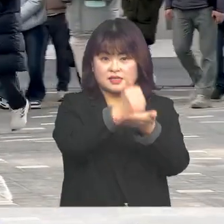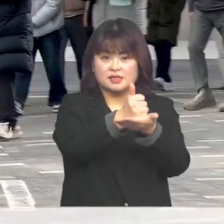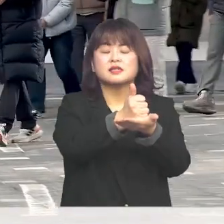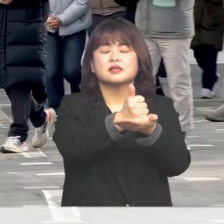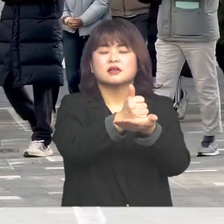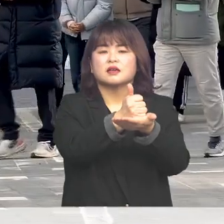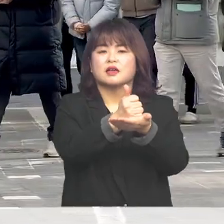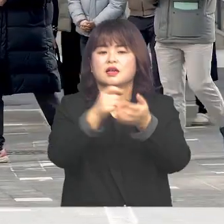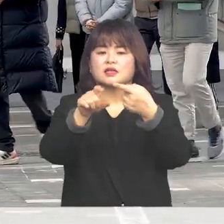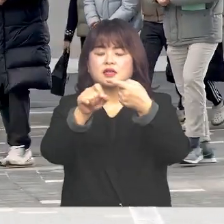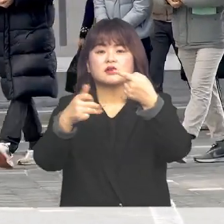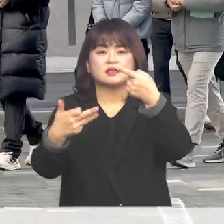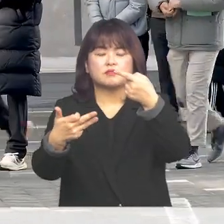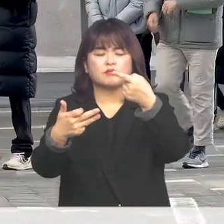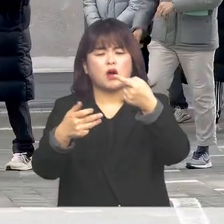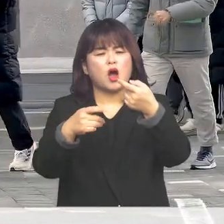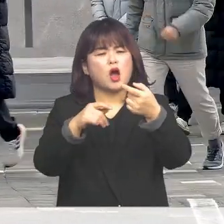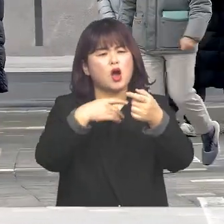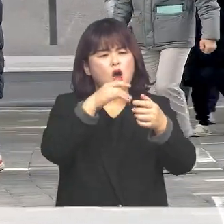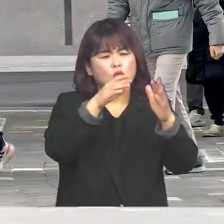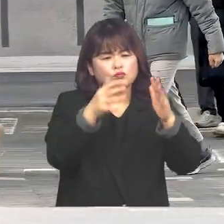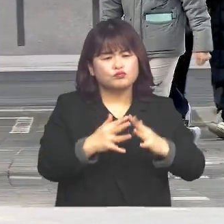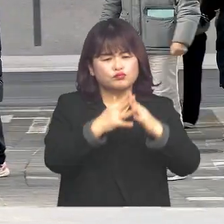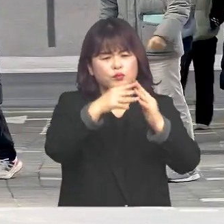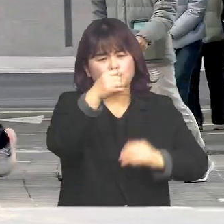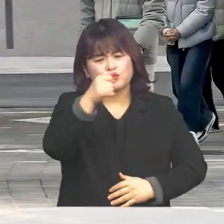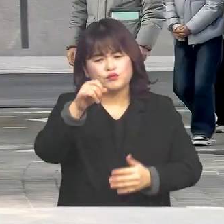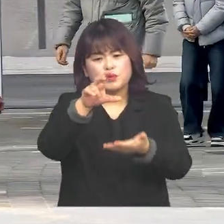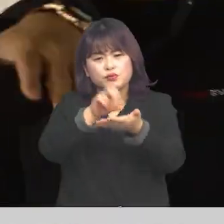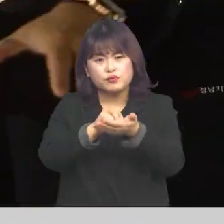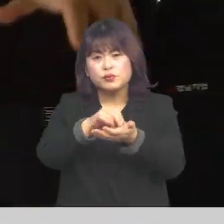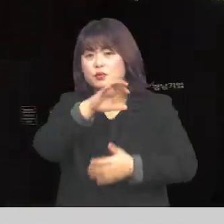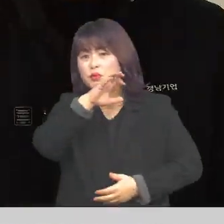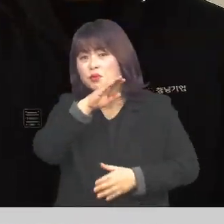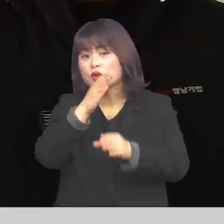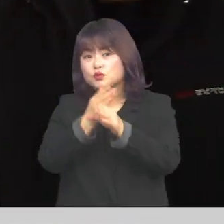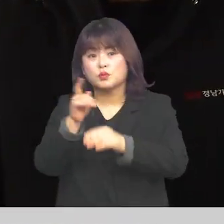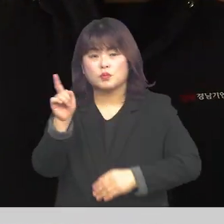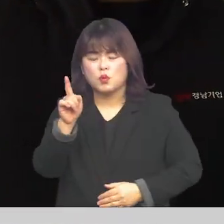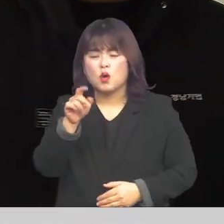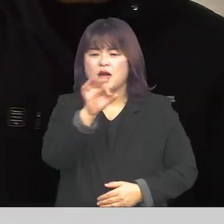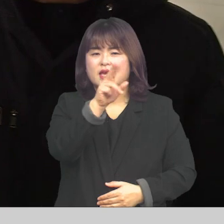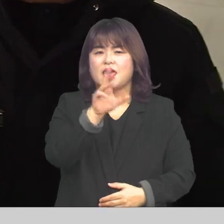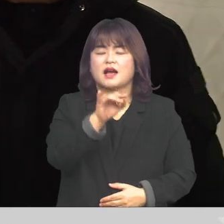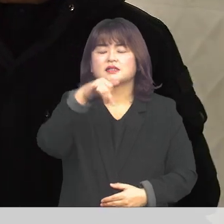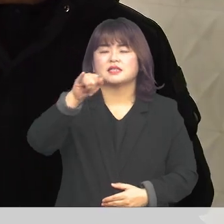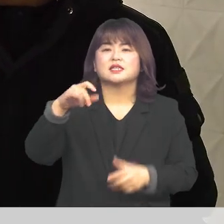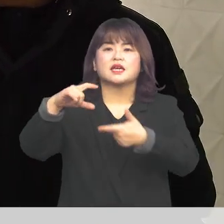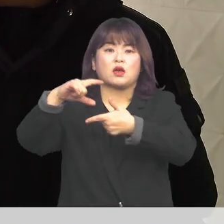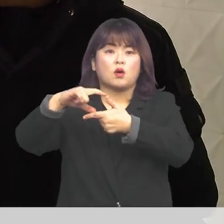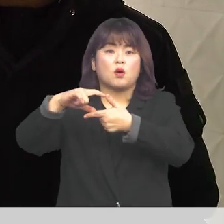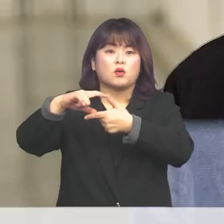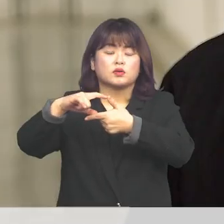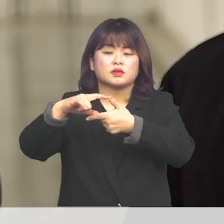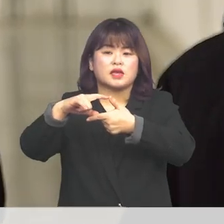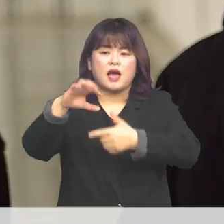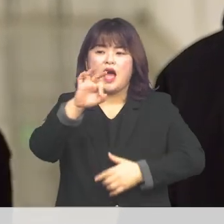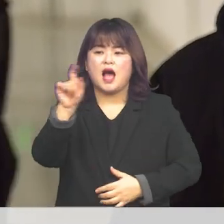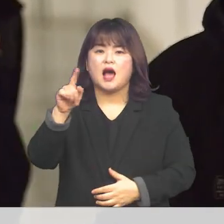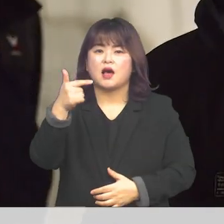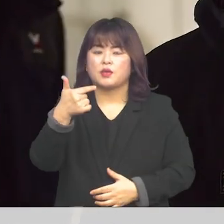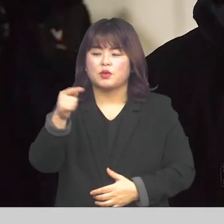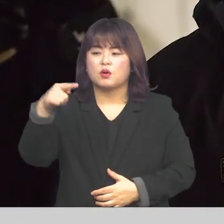이상일 용인특례시장은 지난 18일 부실공사 문제로 입주 예정자들의 불만을 사고 있는 양지면 경남아너스빌